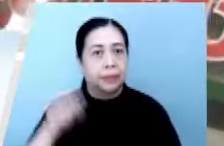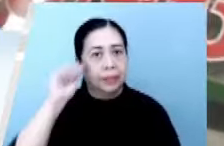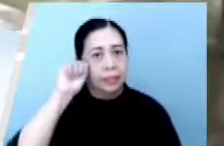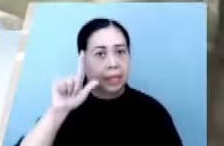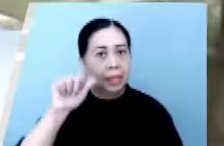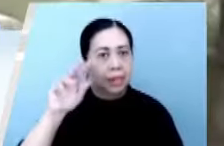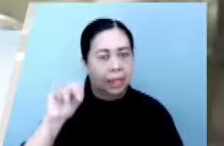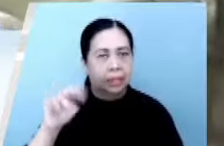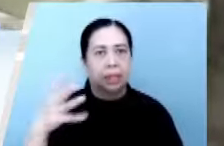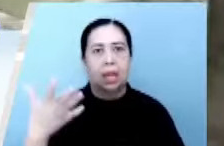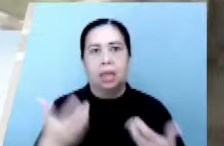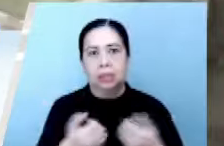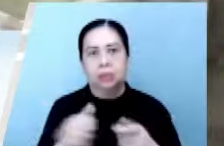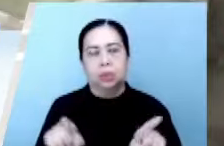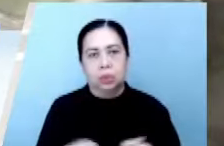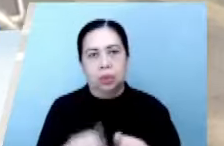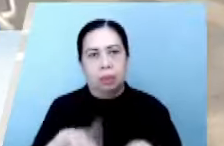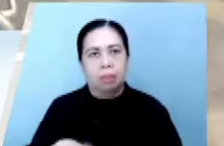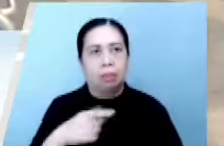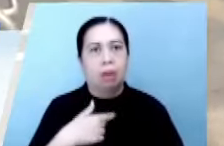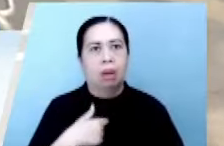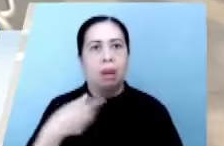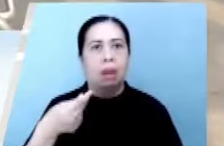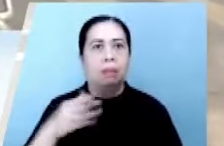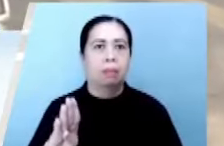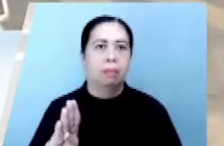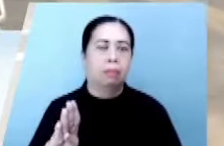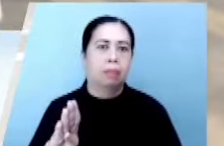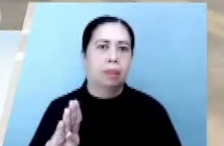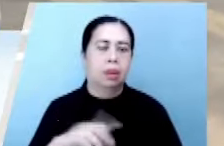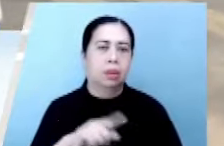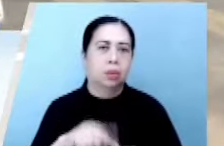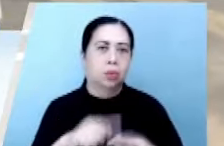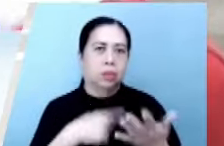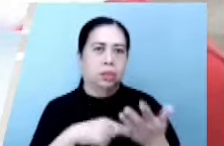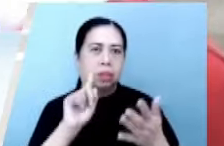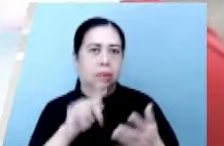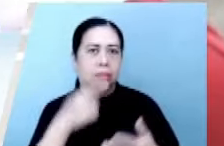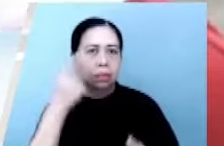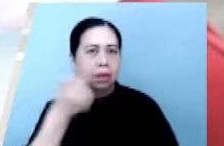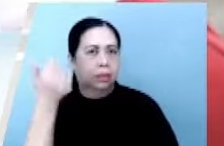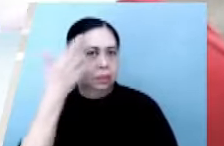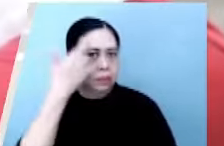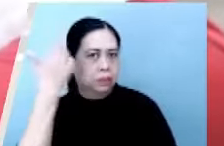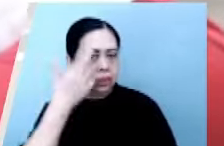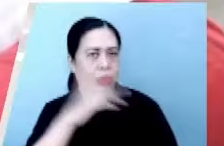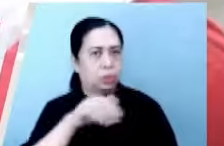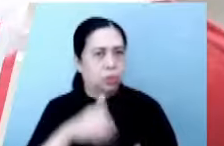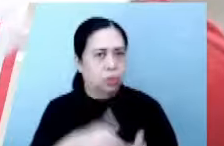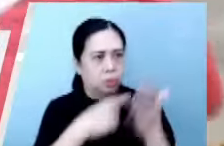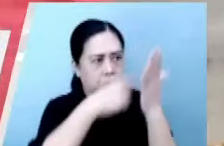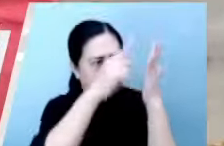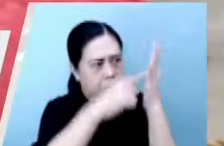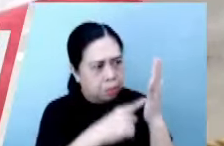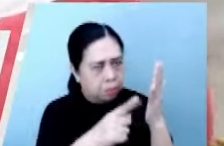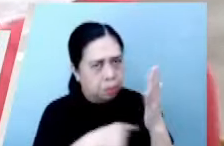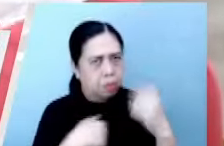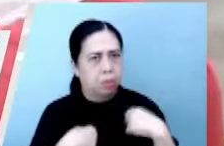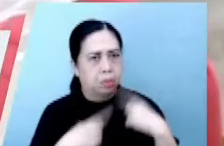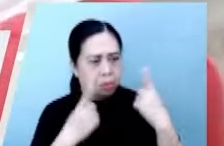aksidente ring na-discovering hypertensive siya nung magpa-check up para sa ibang dahilan. Lahat ng klase na ano, kinuha sa akin, opo,